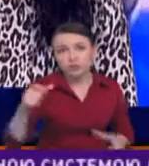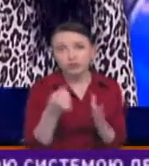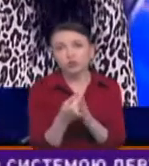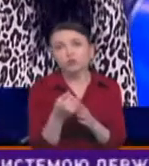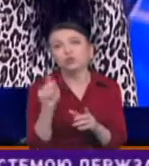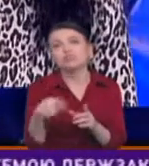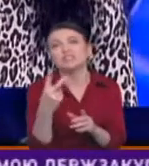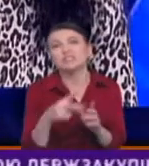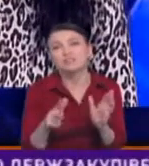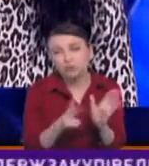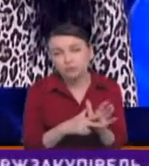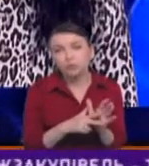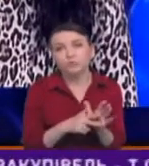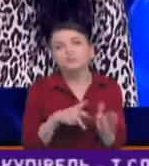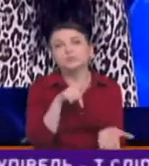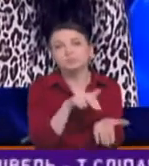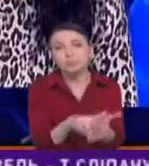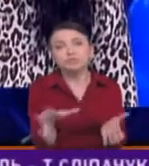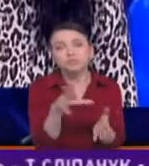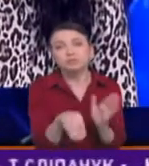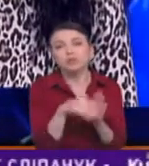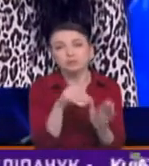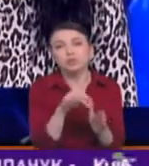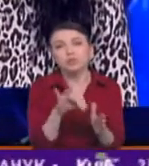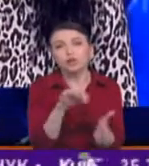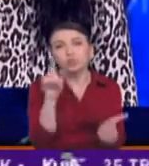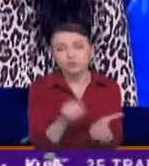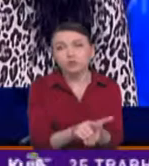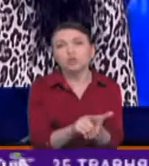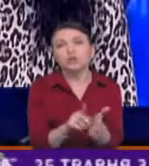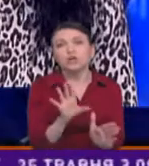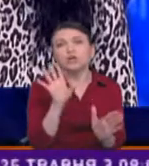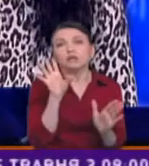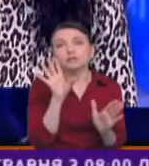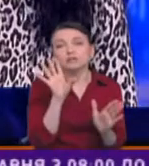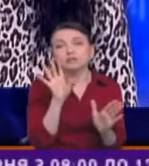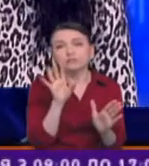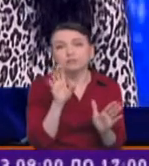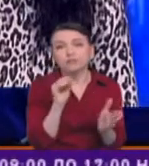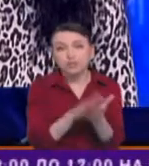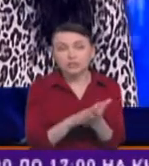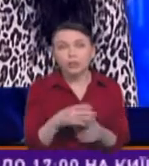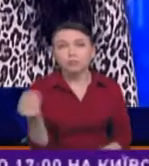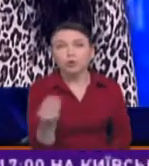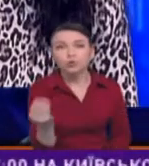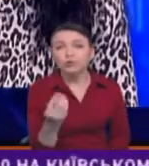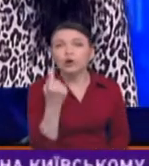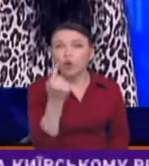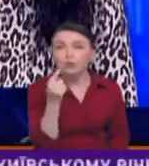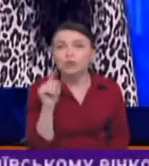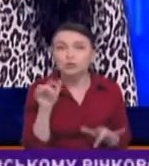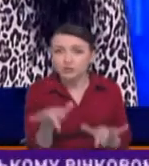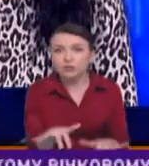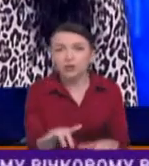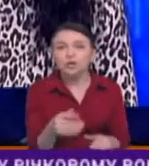28-го. Піти всім на вибори і обов'язково, як кажуть, знести, тому що ми Порошенка одне діло, це